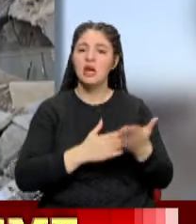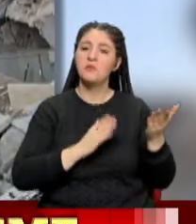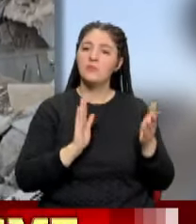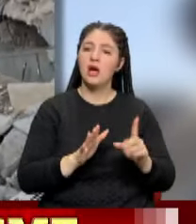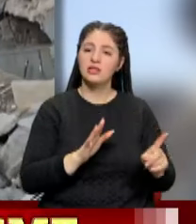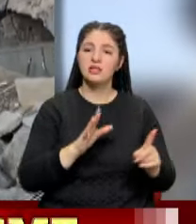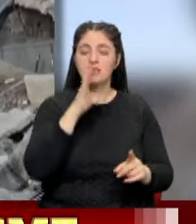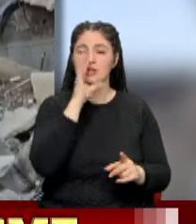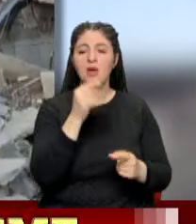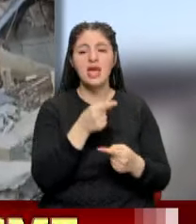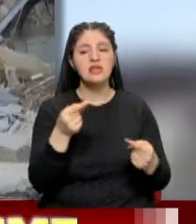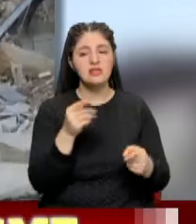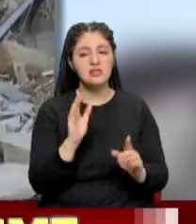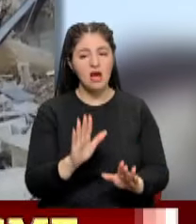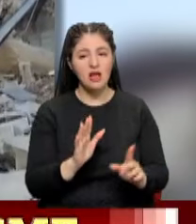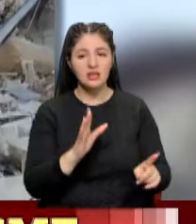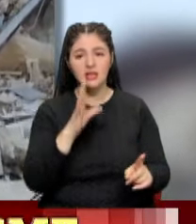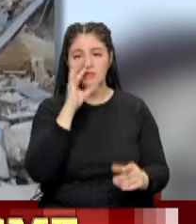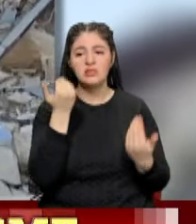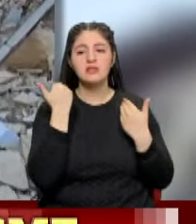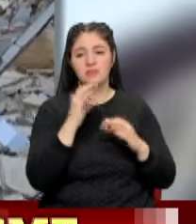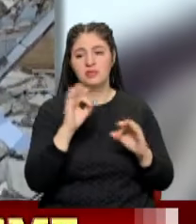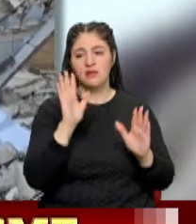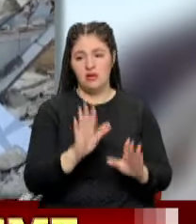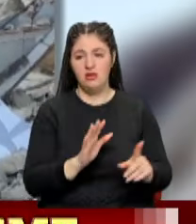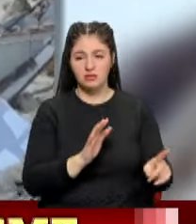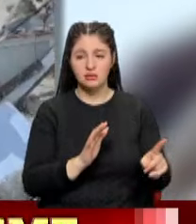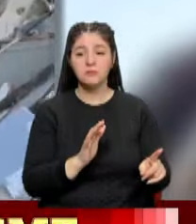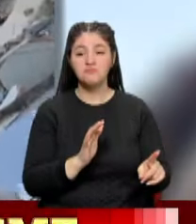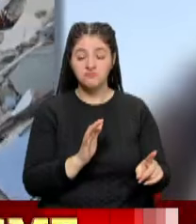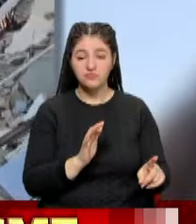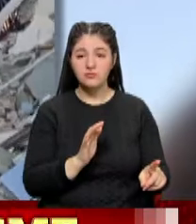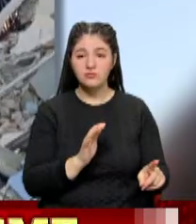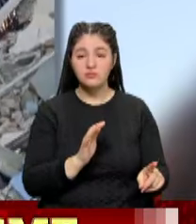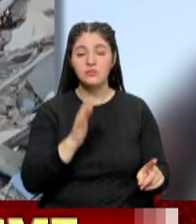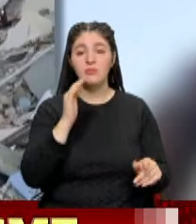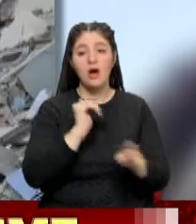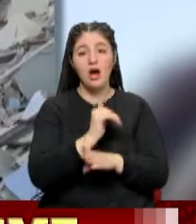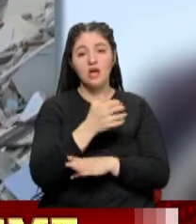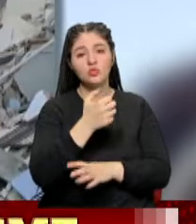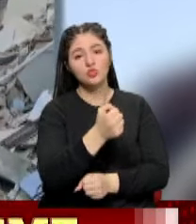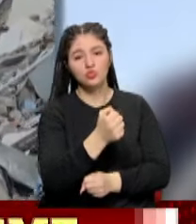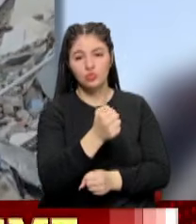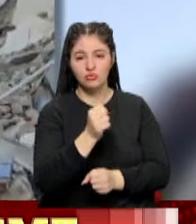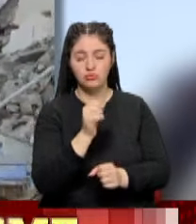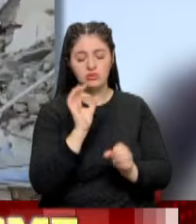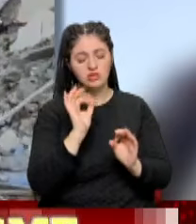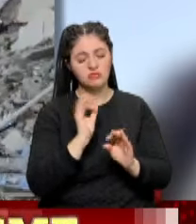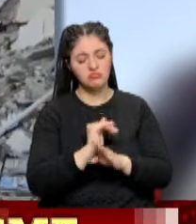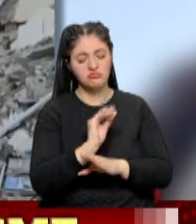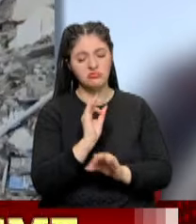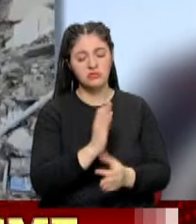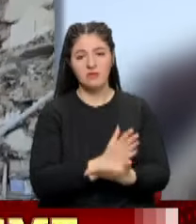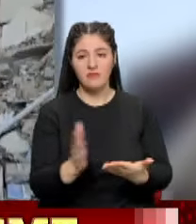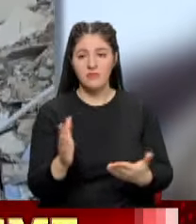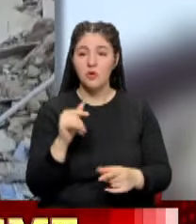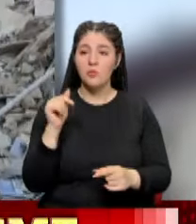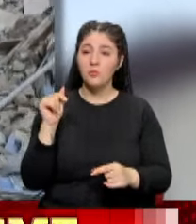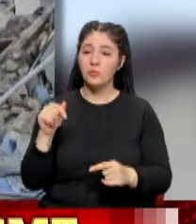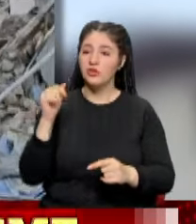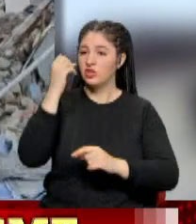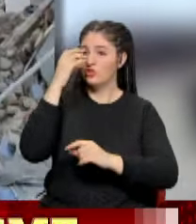kaldık, kimimiz eksik kaldık, kimimiz yetim kaldık. Ancak hayata tutunuyoruz ve tutunmaya devam ediyoruz. Buradaki